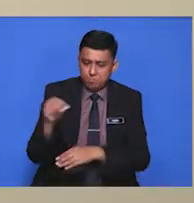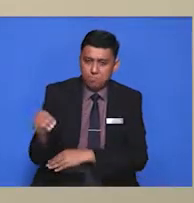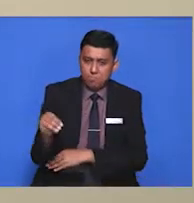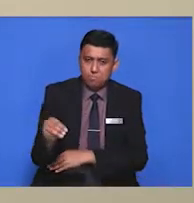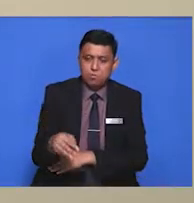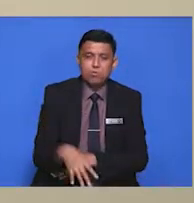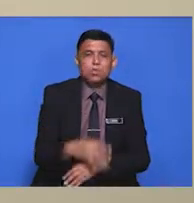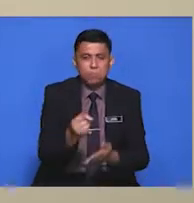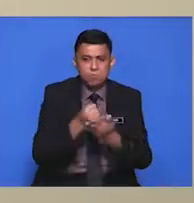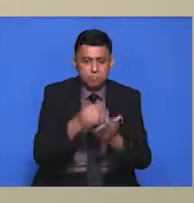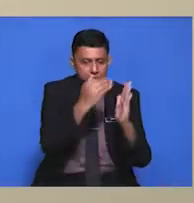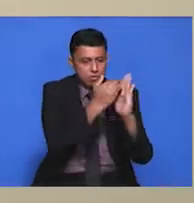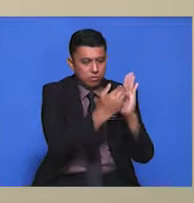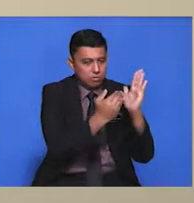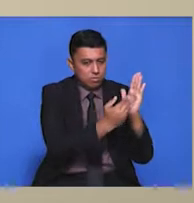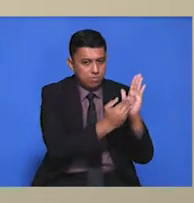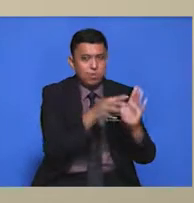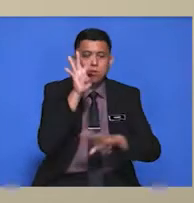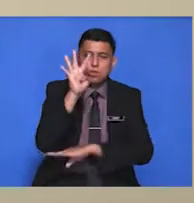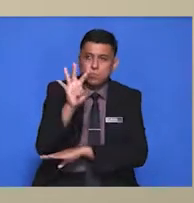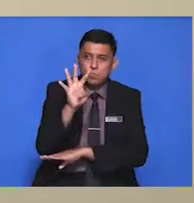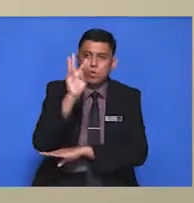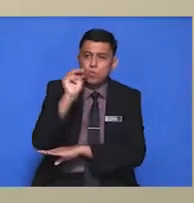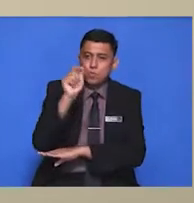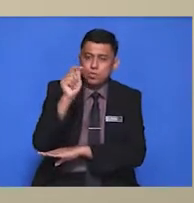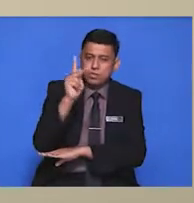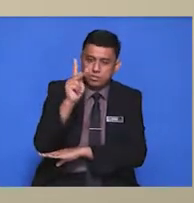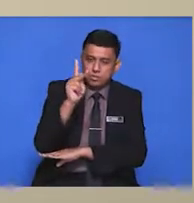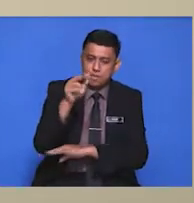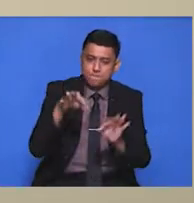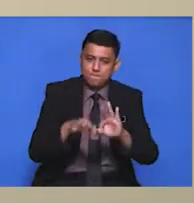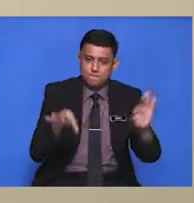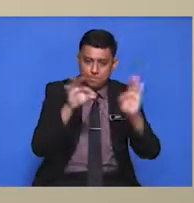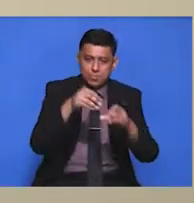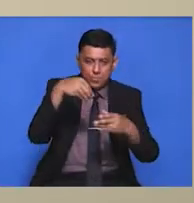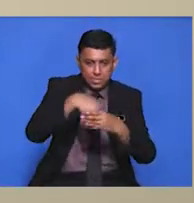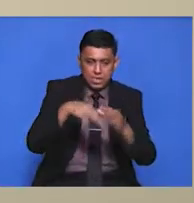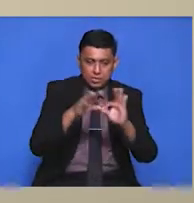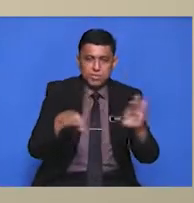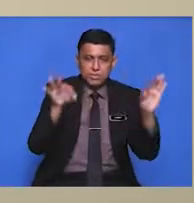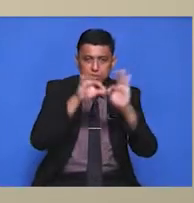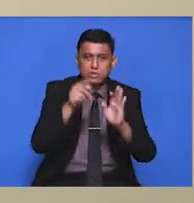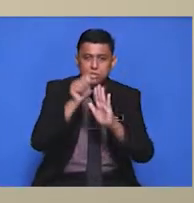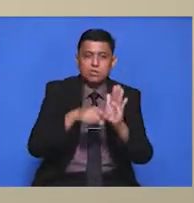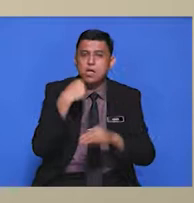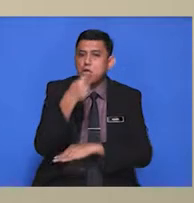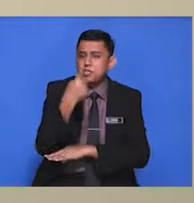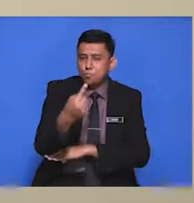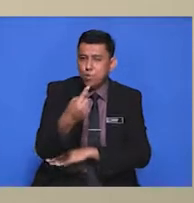murid-murid diminta menyenaraikan 4 watak penting yang terdapat dalam cerpen tersebut.